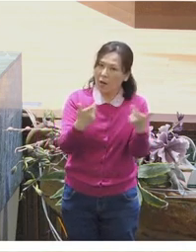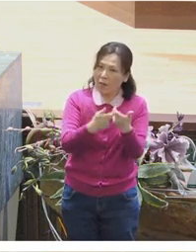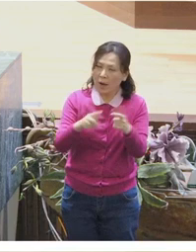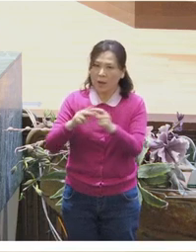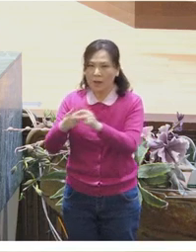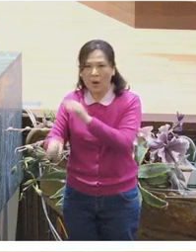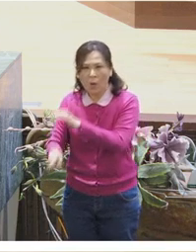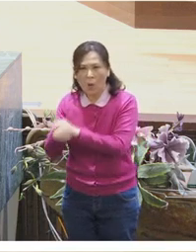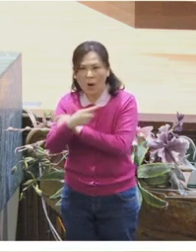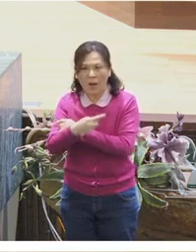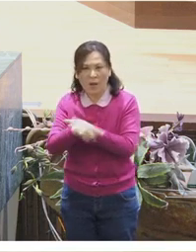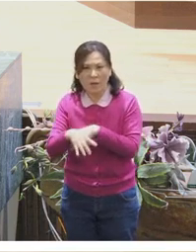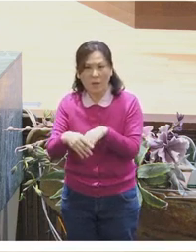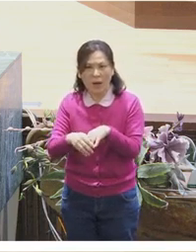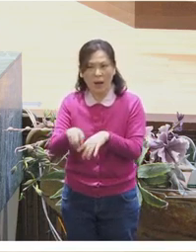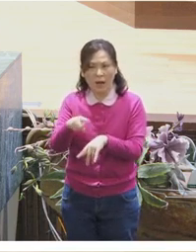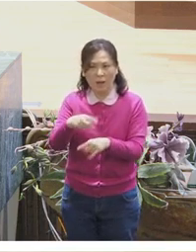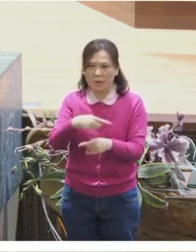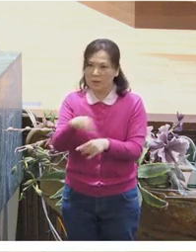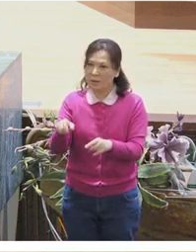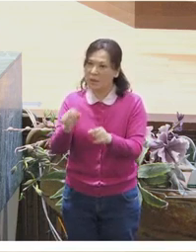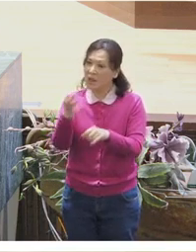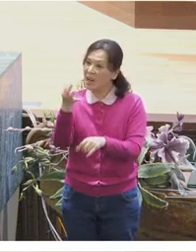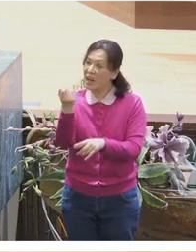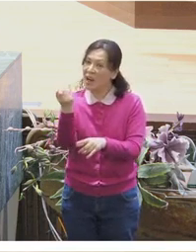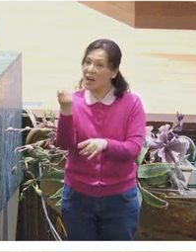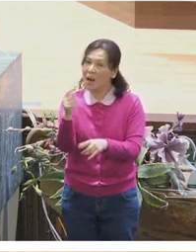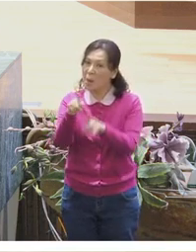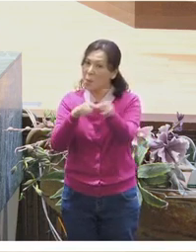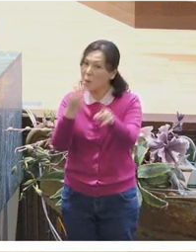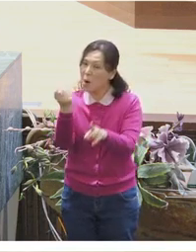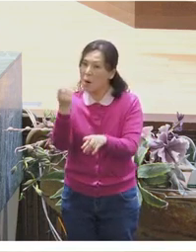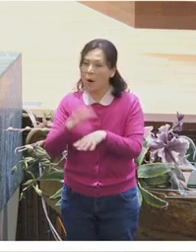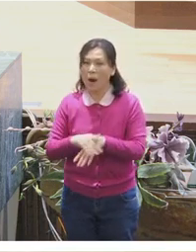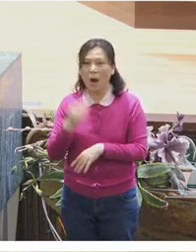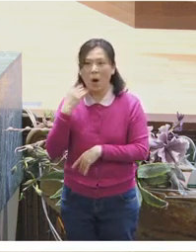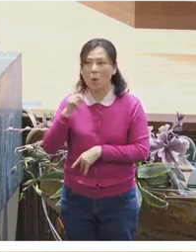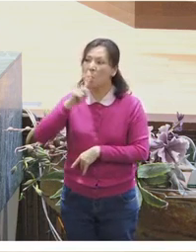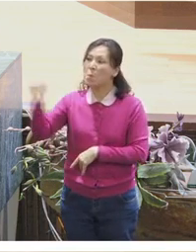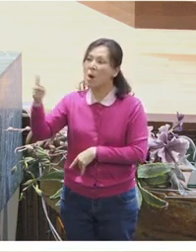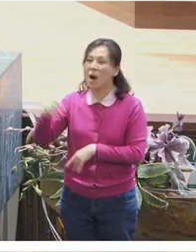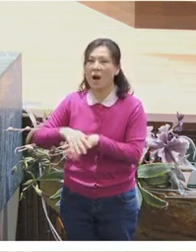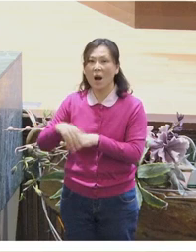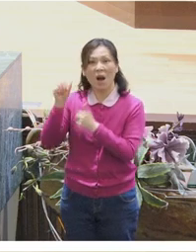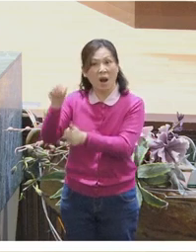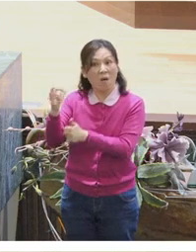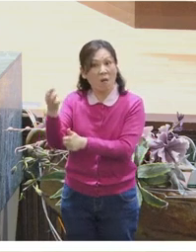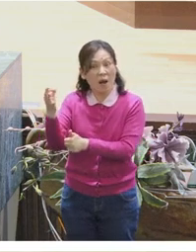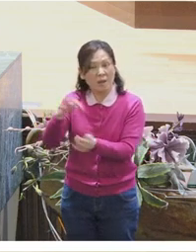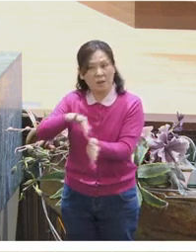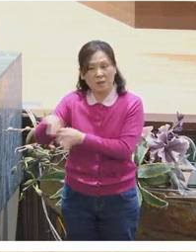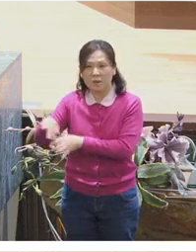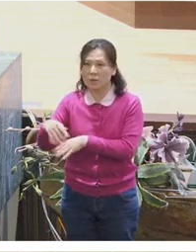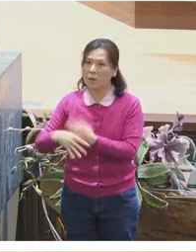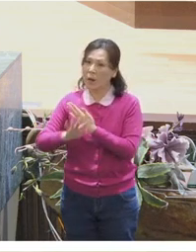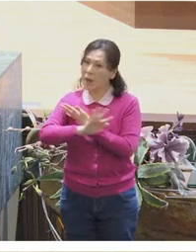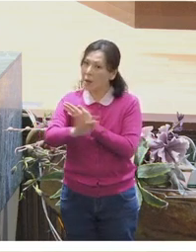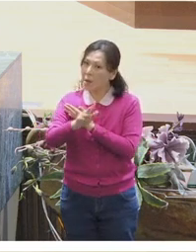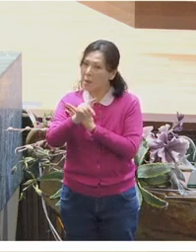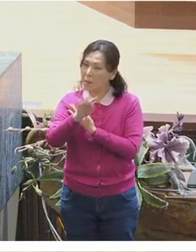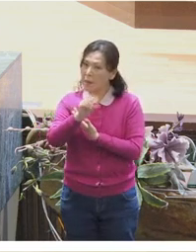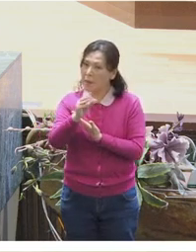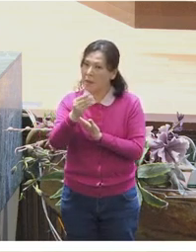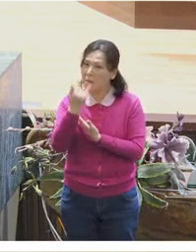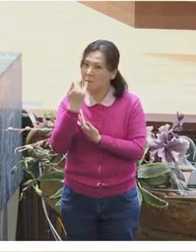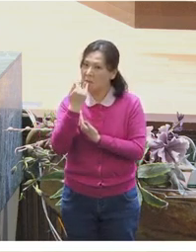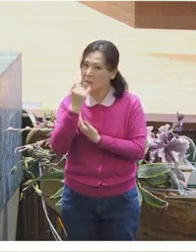多少？要遏止这种非法掩埋，除了用检举罚款之外，会不会有其他可以提高